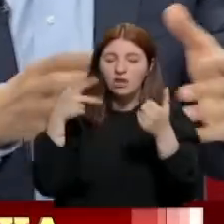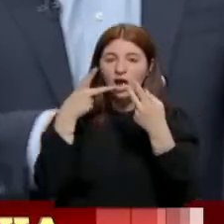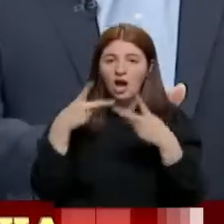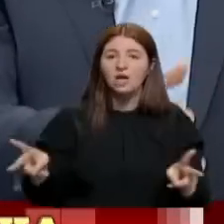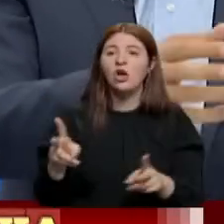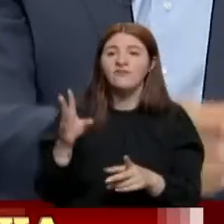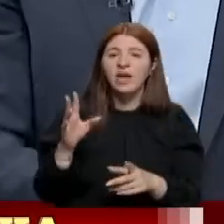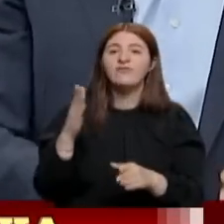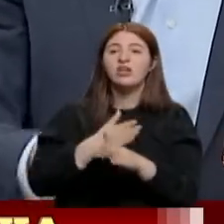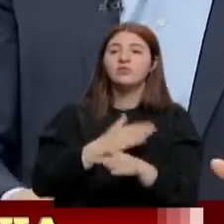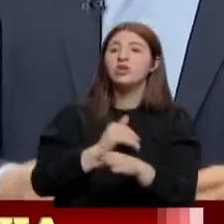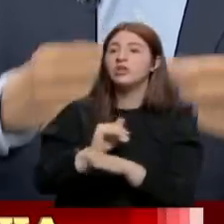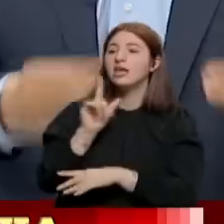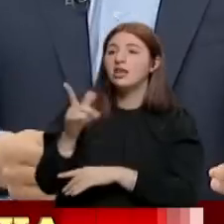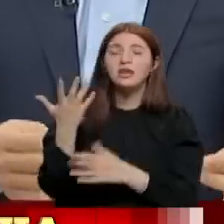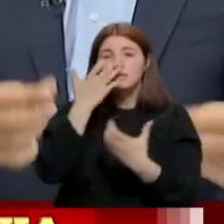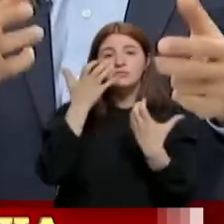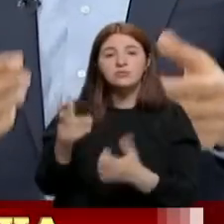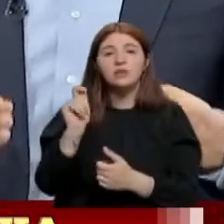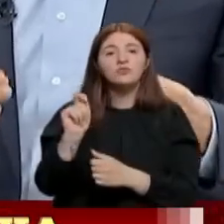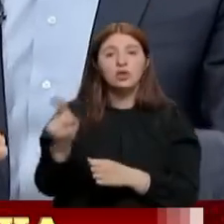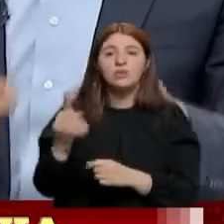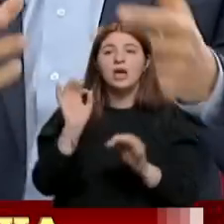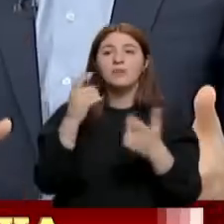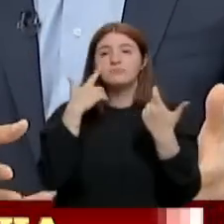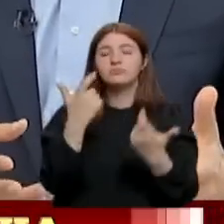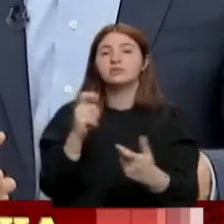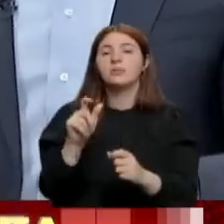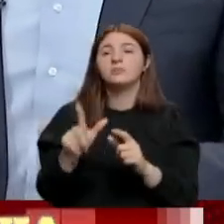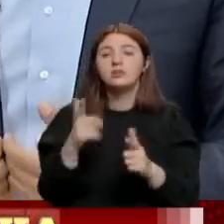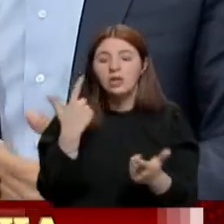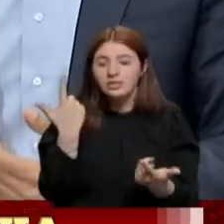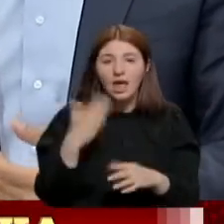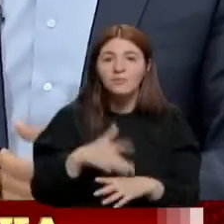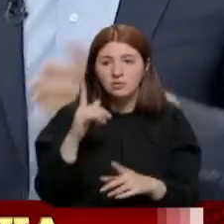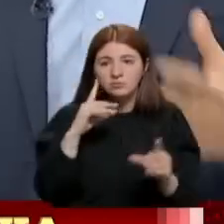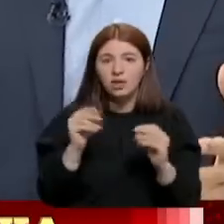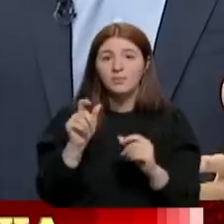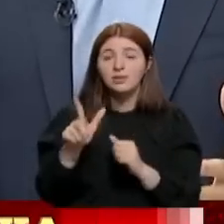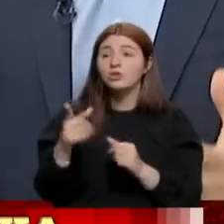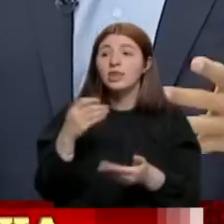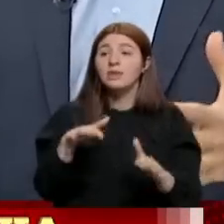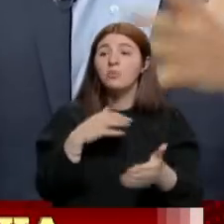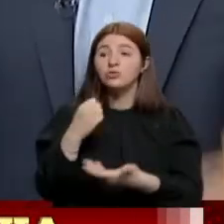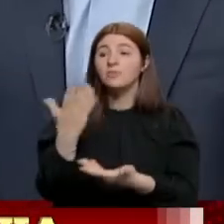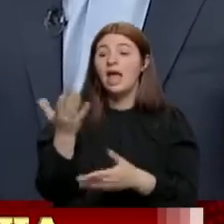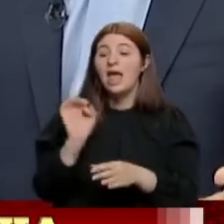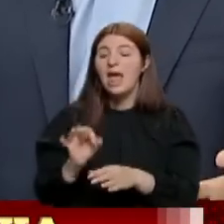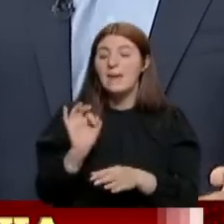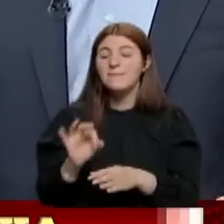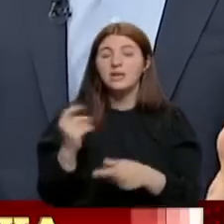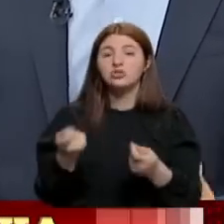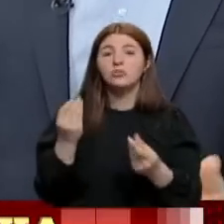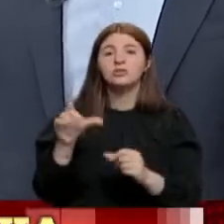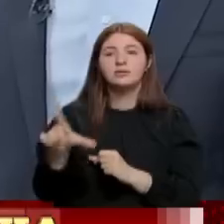ve yurttaşlarımızın yaşamsal ihtiyaçlarını nasıl karşılayacağımıza dair tedbirleri ortaya koymalıyız. Bunun için de bir deprem bütçesinin mesela derhal devreye